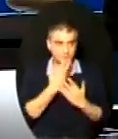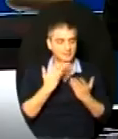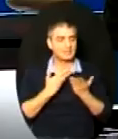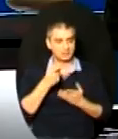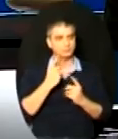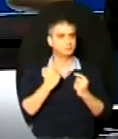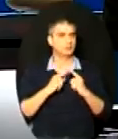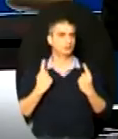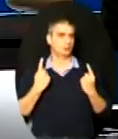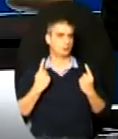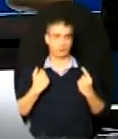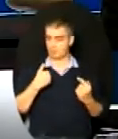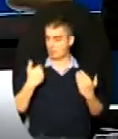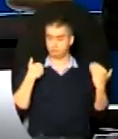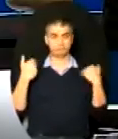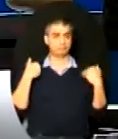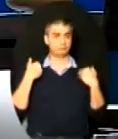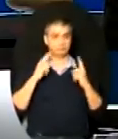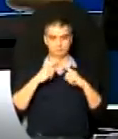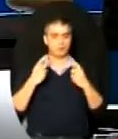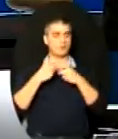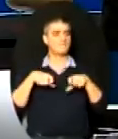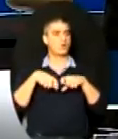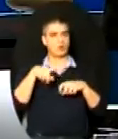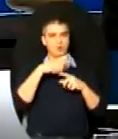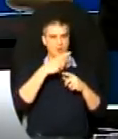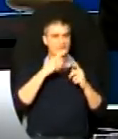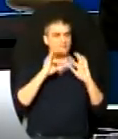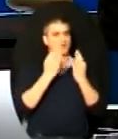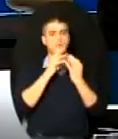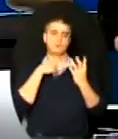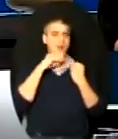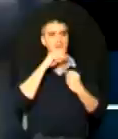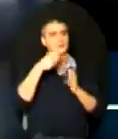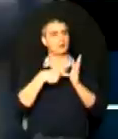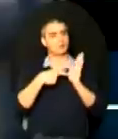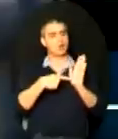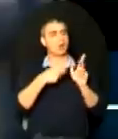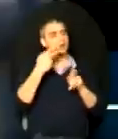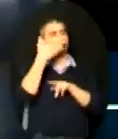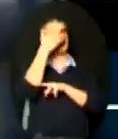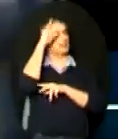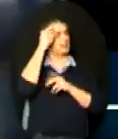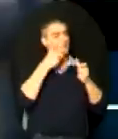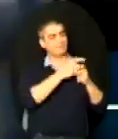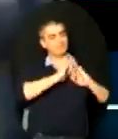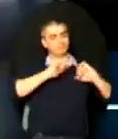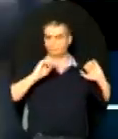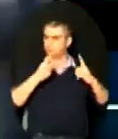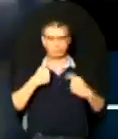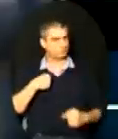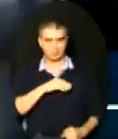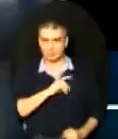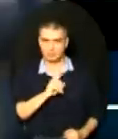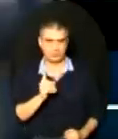ההתייחסות אליו תהיה שונה. אליי פנו השבוע מכמה וכמה פורומים שאני אדבר, כאילו מסקרים את מדינת תל אביב באופן שונה. אני לא מוכנה,